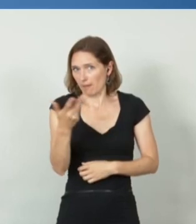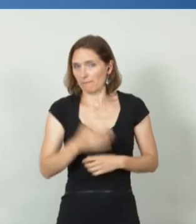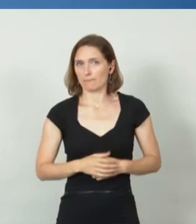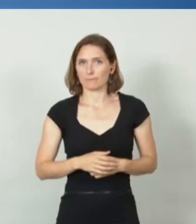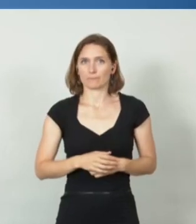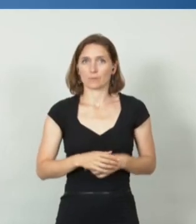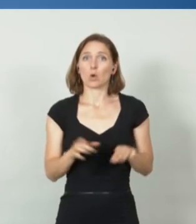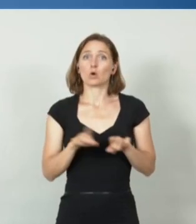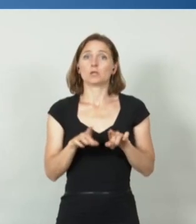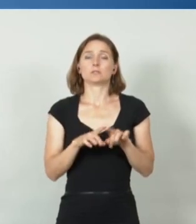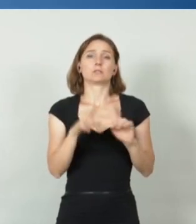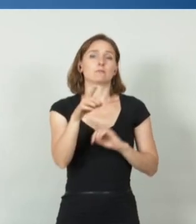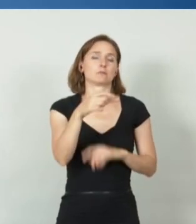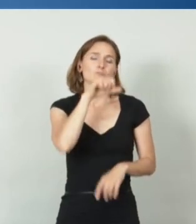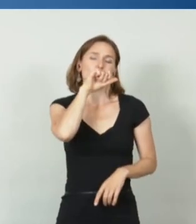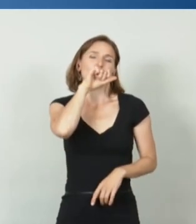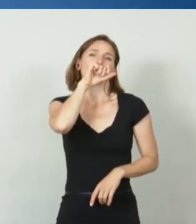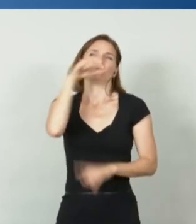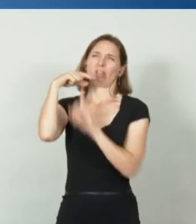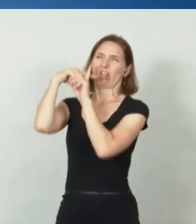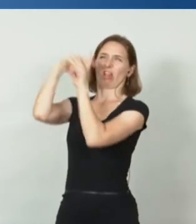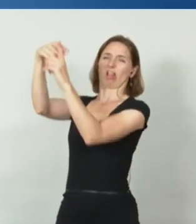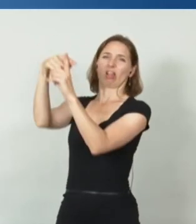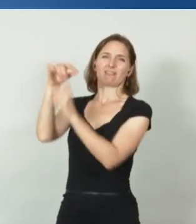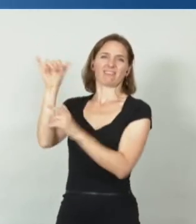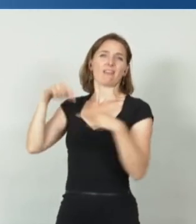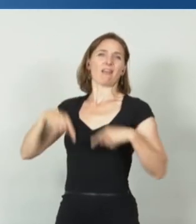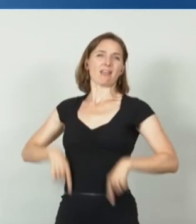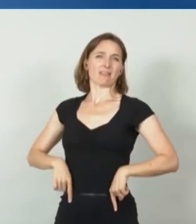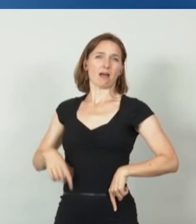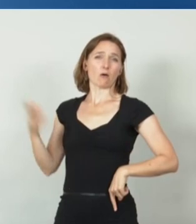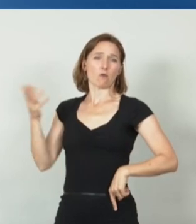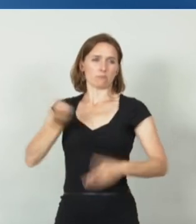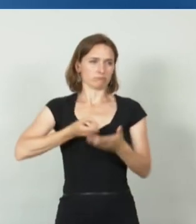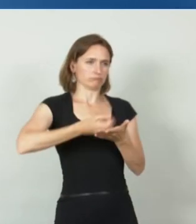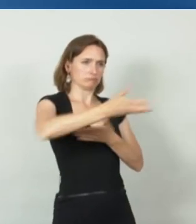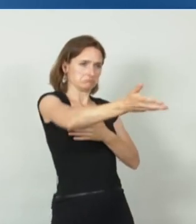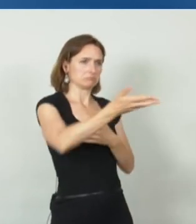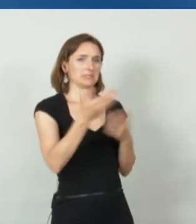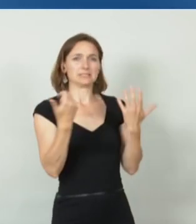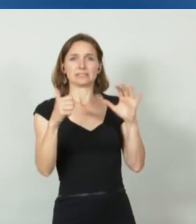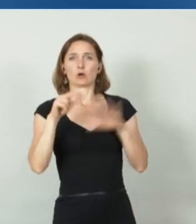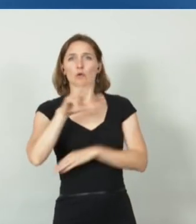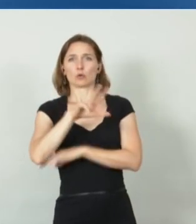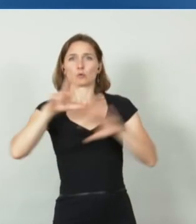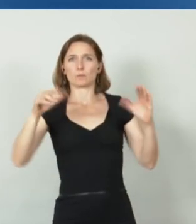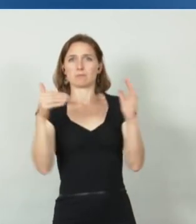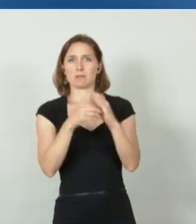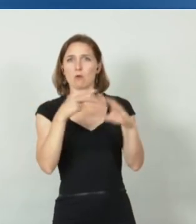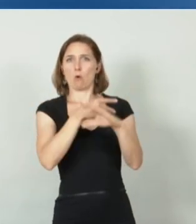que votre bouc émissaire préféré l'état vous a notifié 638000 euros de recettes de dotation supplémentaire